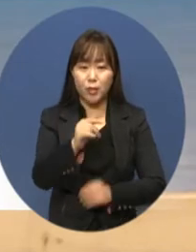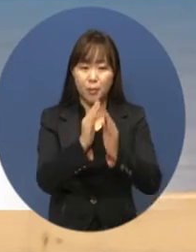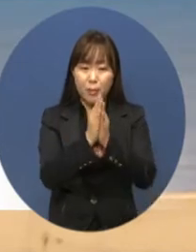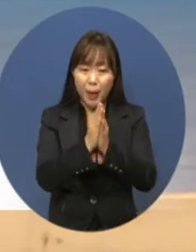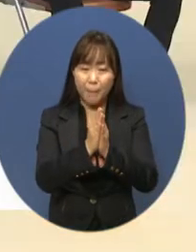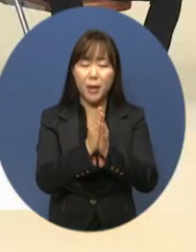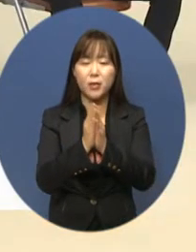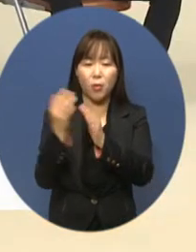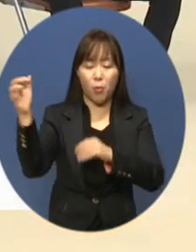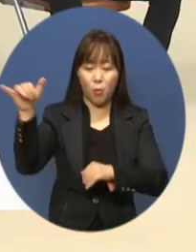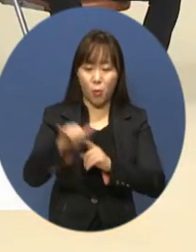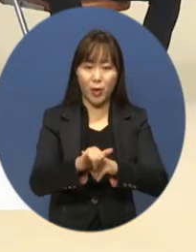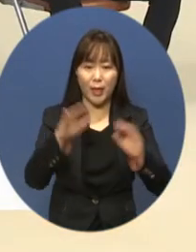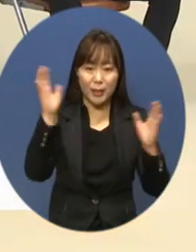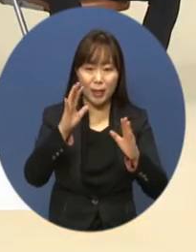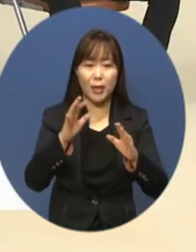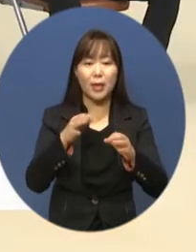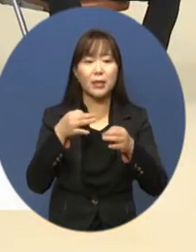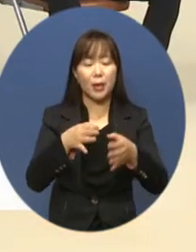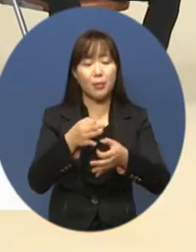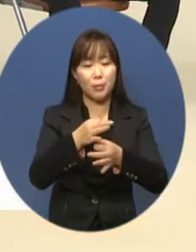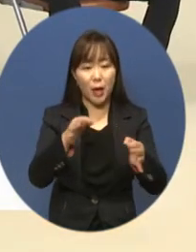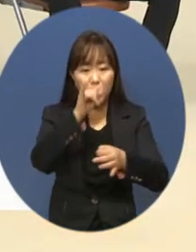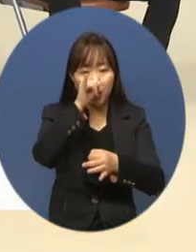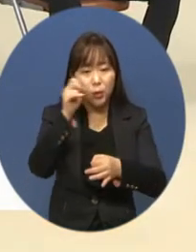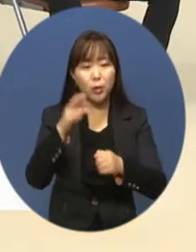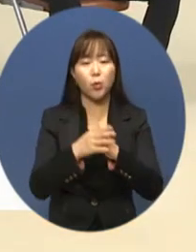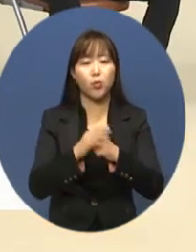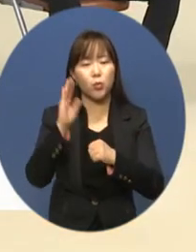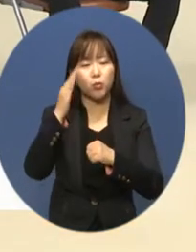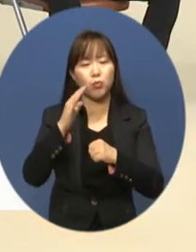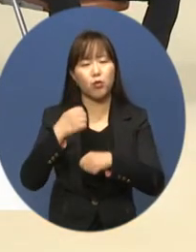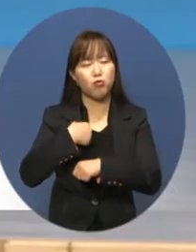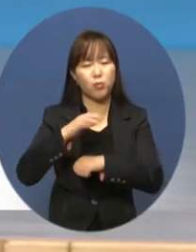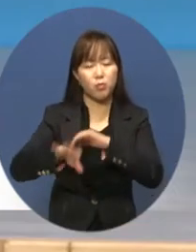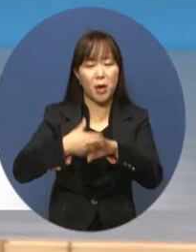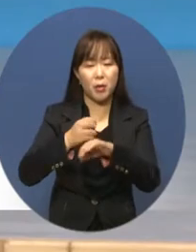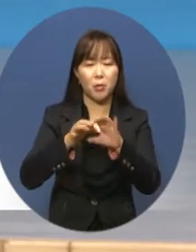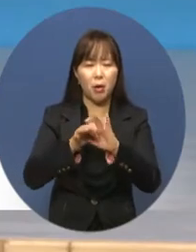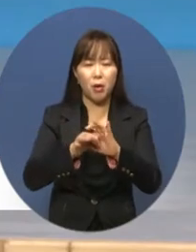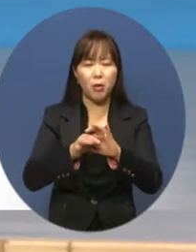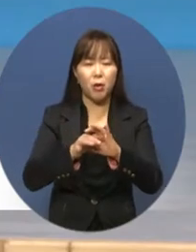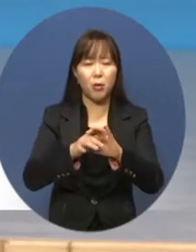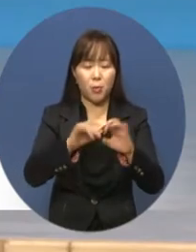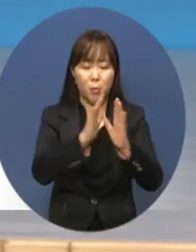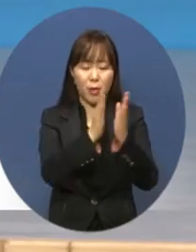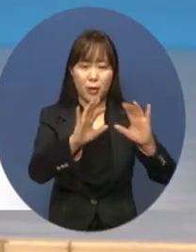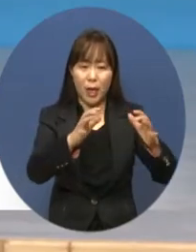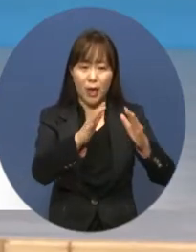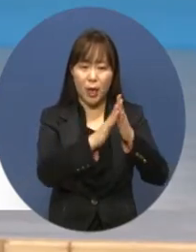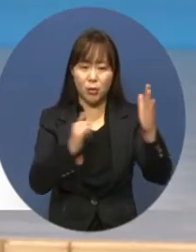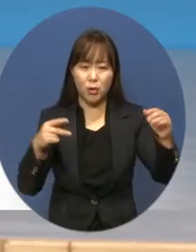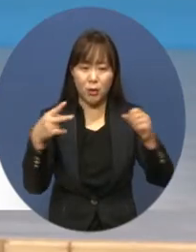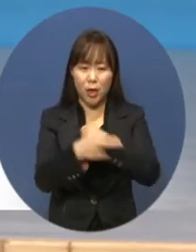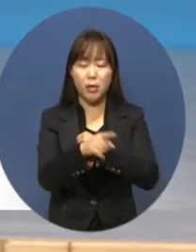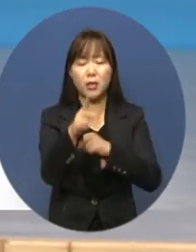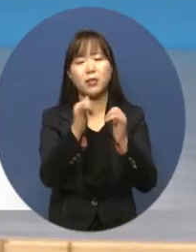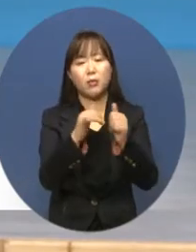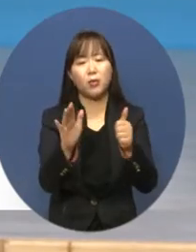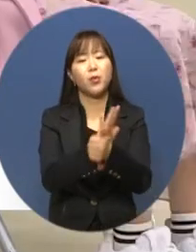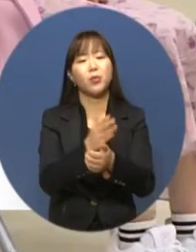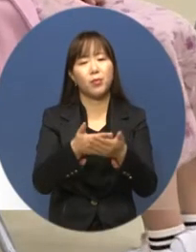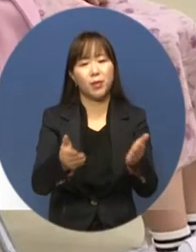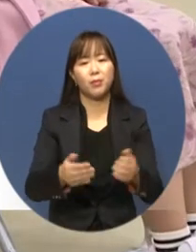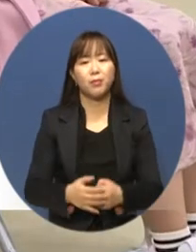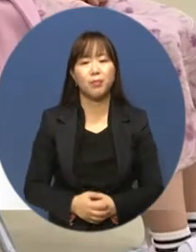학생들에게 장학금을 전달하고 최근 미얀마 군부 쿠데타로 고국에 가족들과 단절된 2대를 위로했습니다